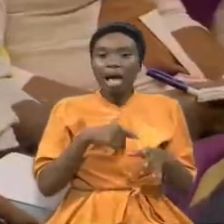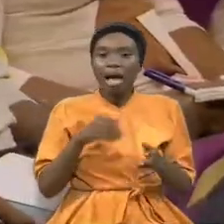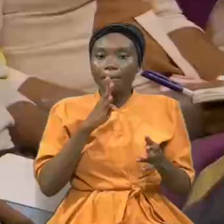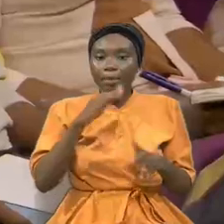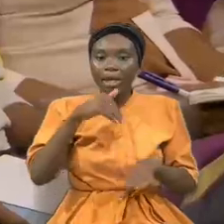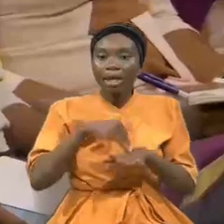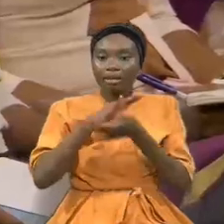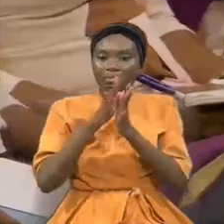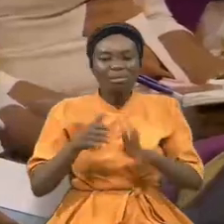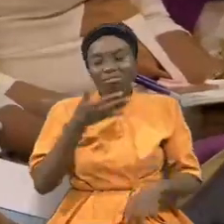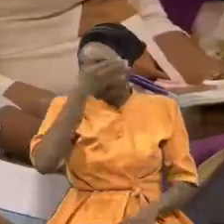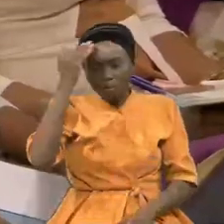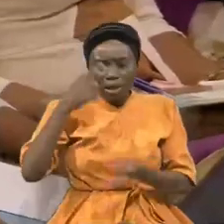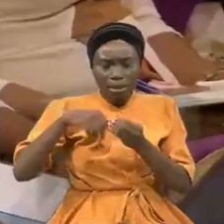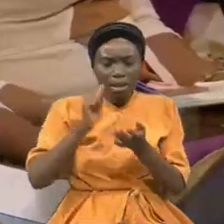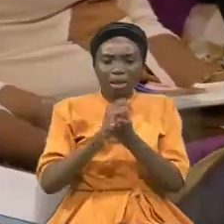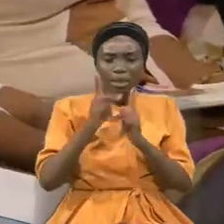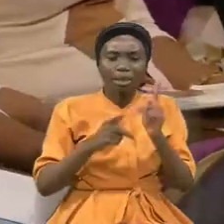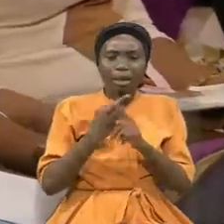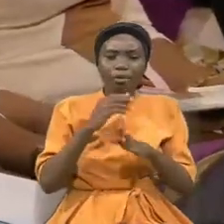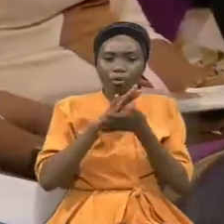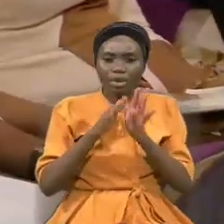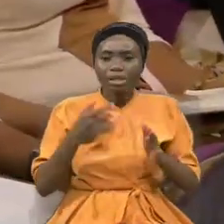en paix. Il faut oublier